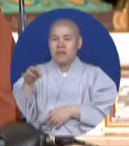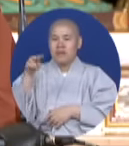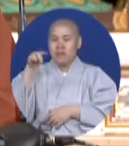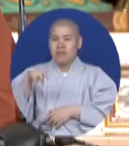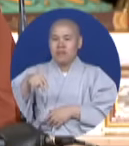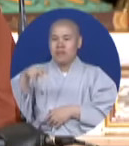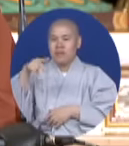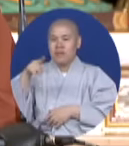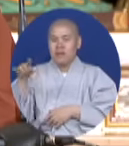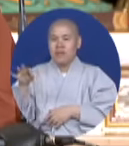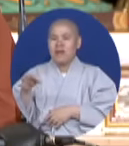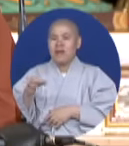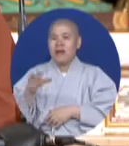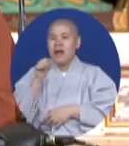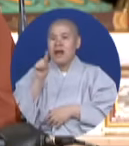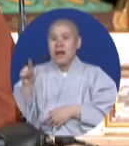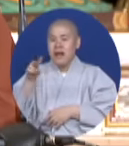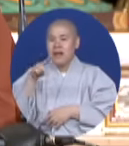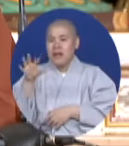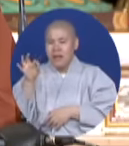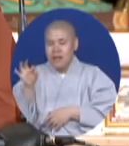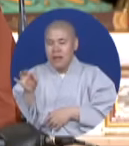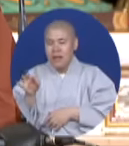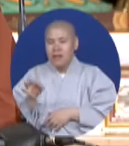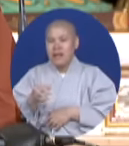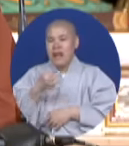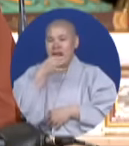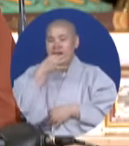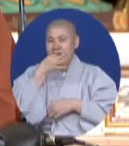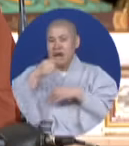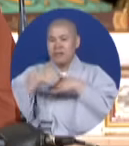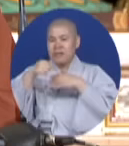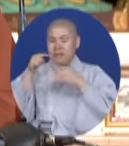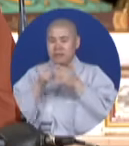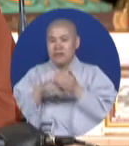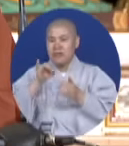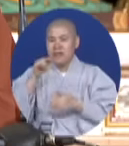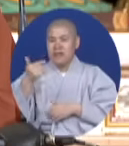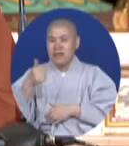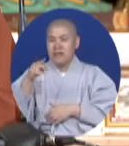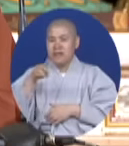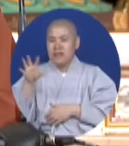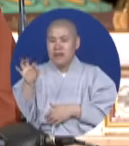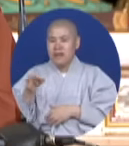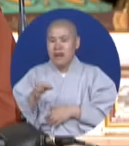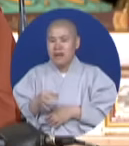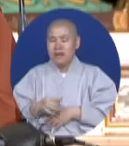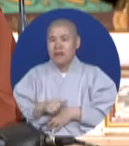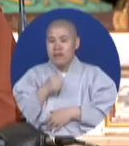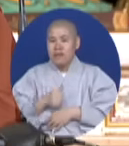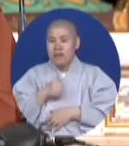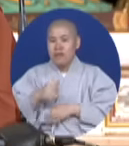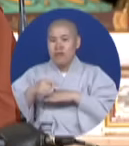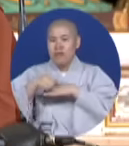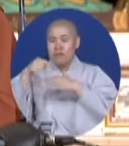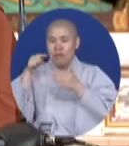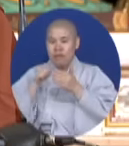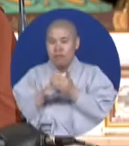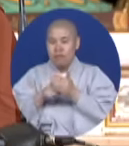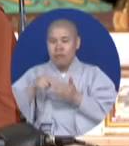아상은 탐심이고 인상은 진심이고 중생상은